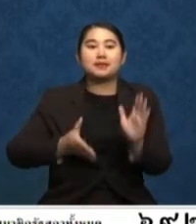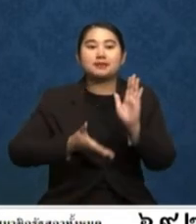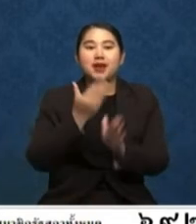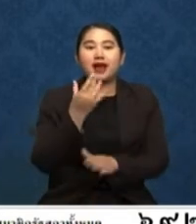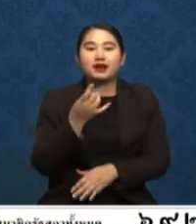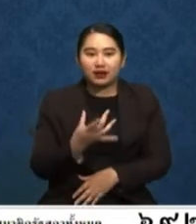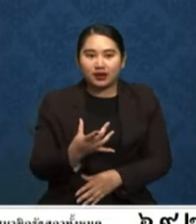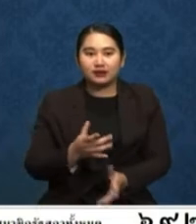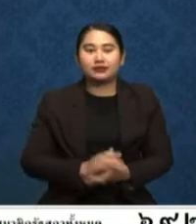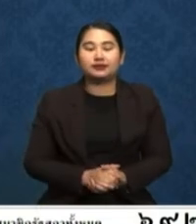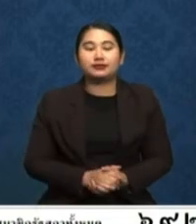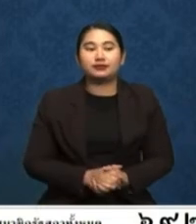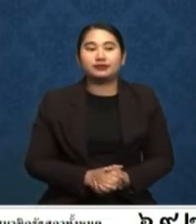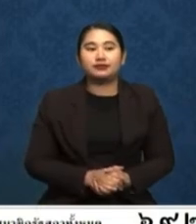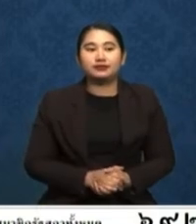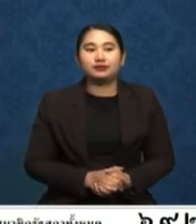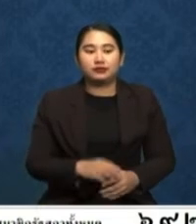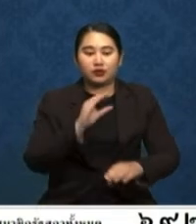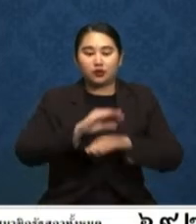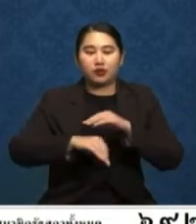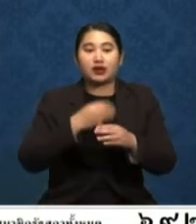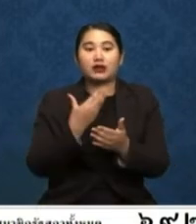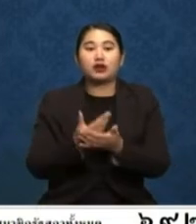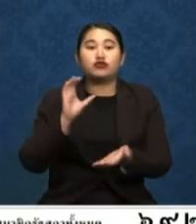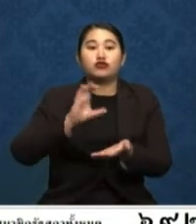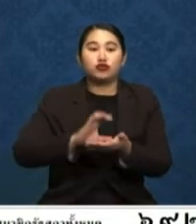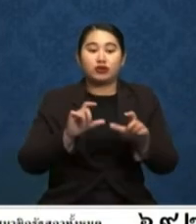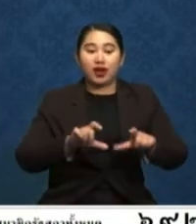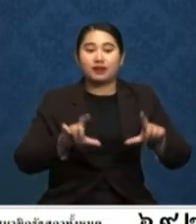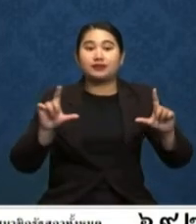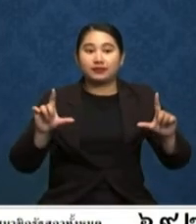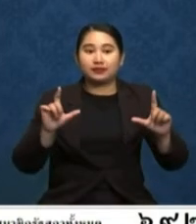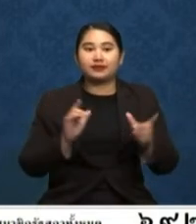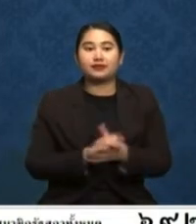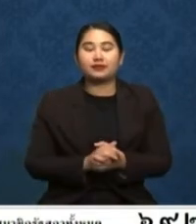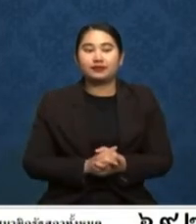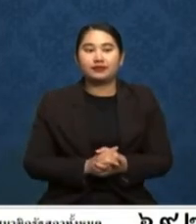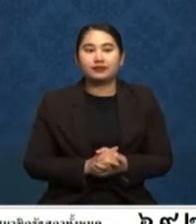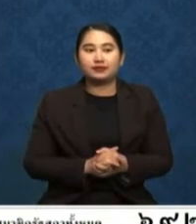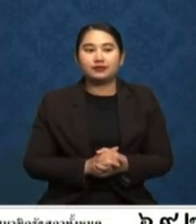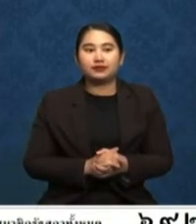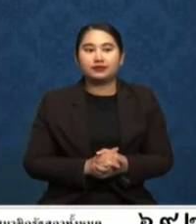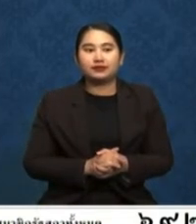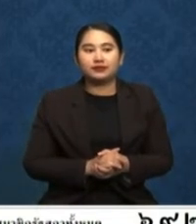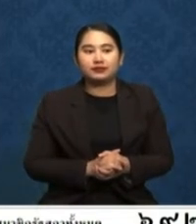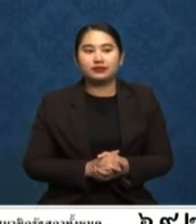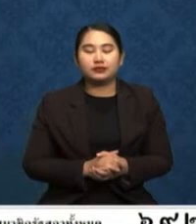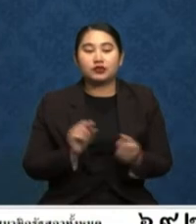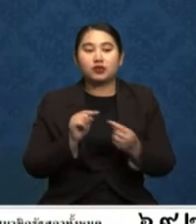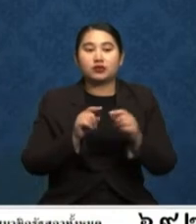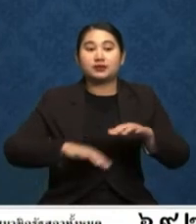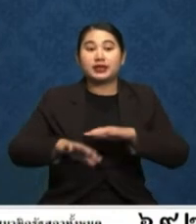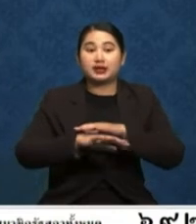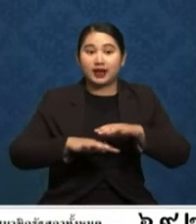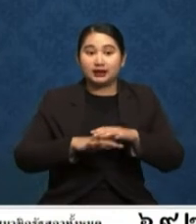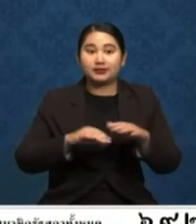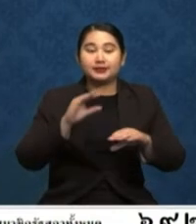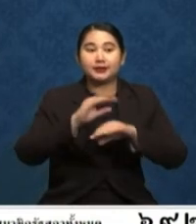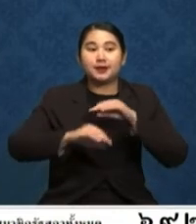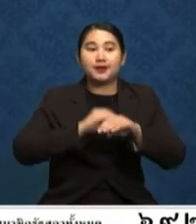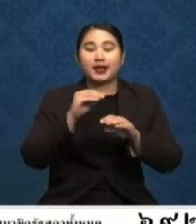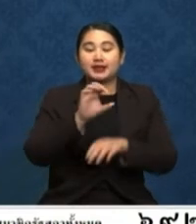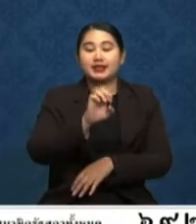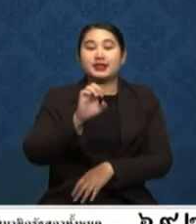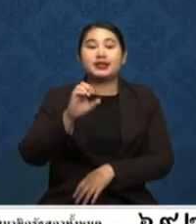บ้างโครงการลงทุนขนาดใหญ่โครงการพื้นฐานขนาดใหญ่เมกะโปรเจคใน